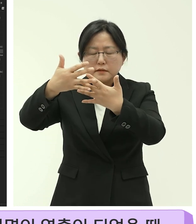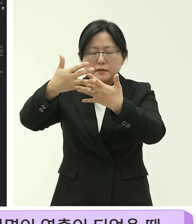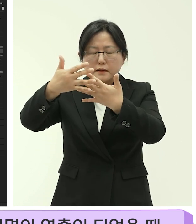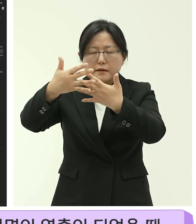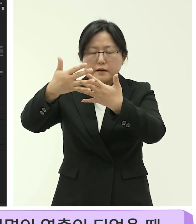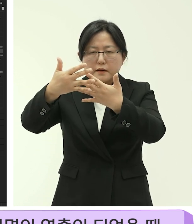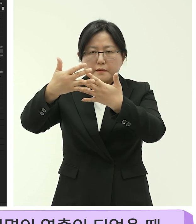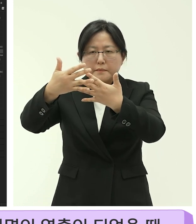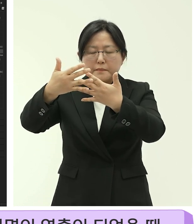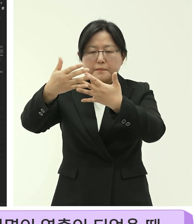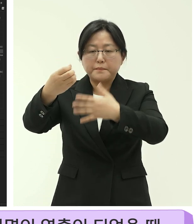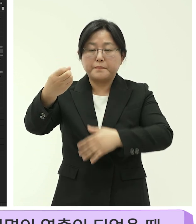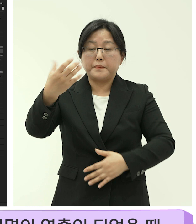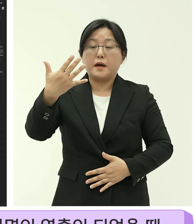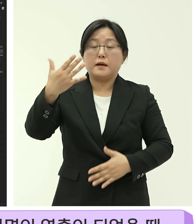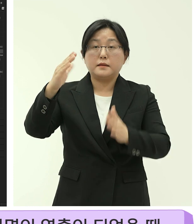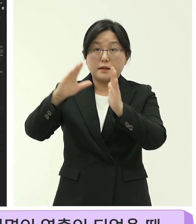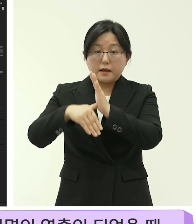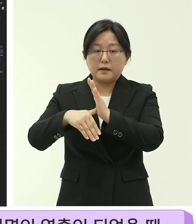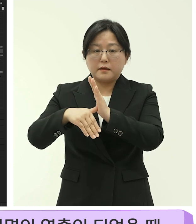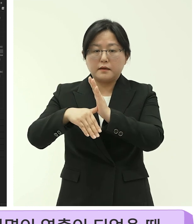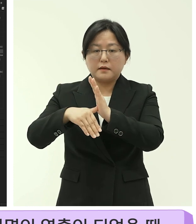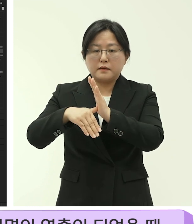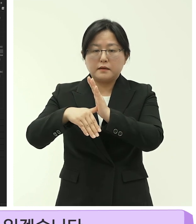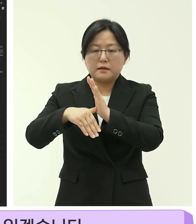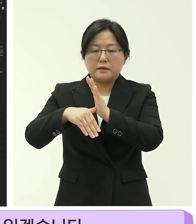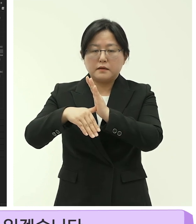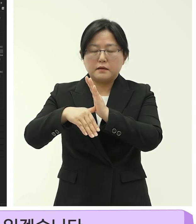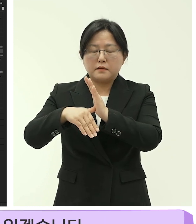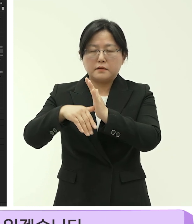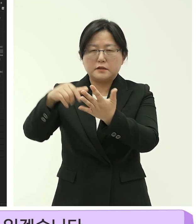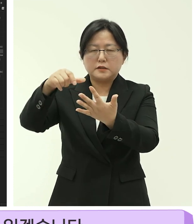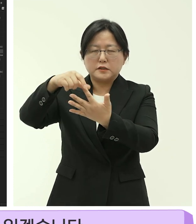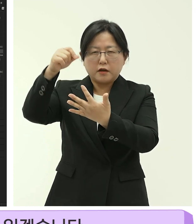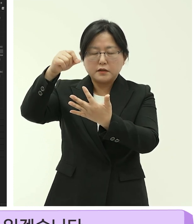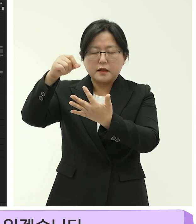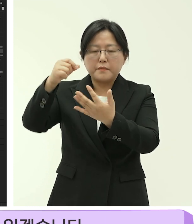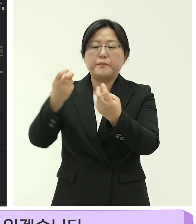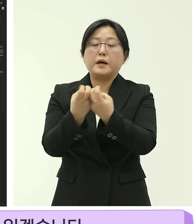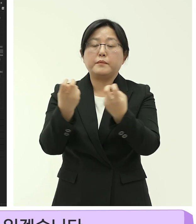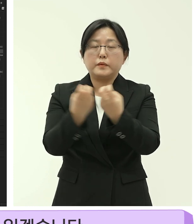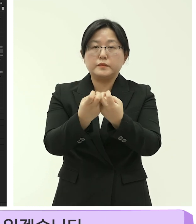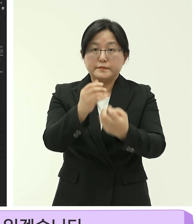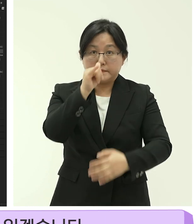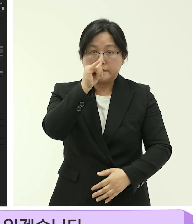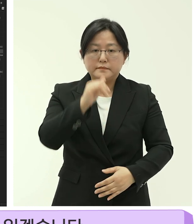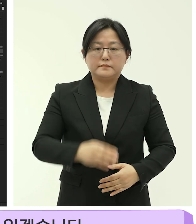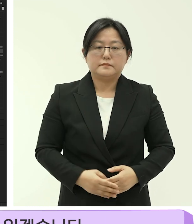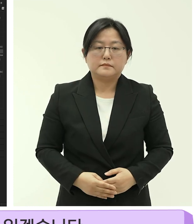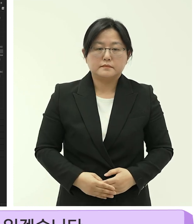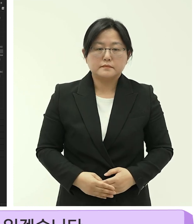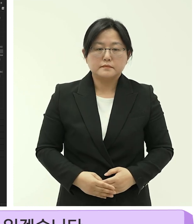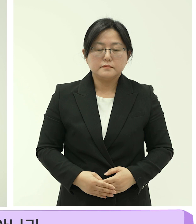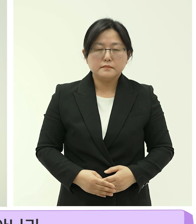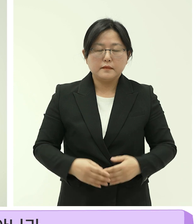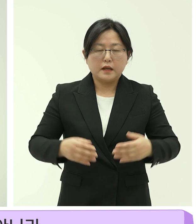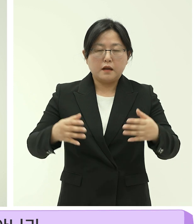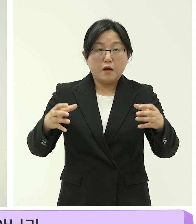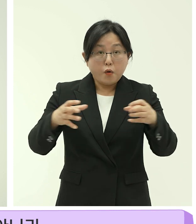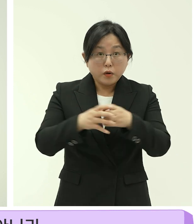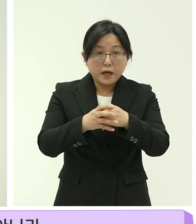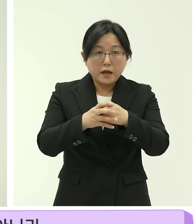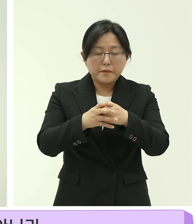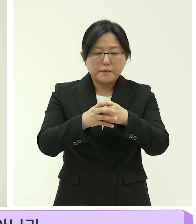알맞은 화면이 연출이 됐을 때 그때의 혼합 모드로 조절하는 방법도 있겠습니다.